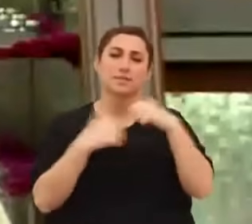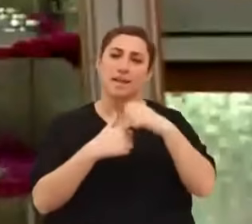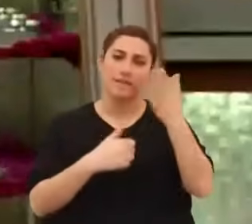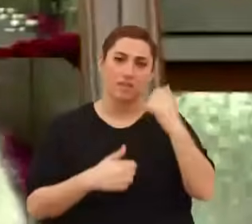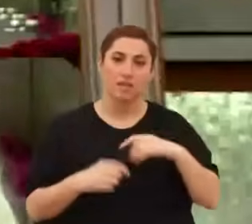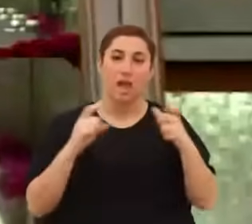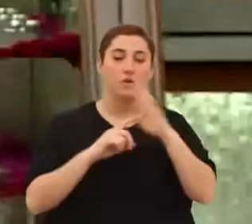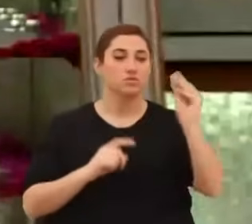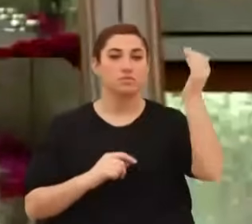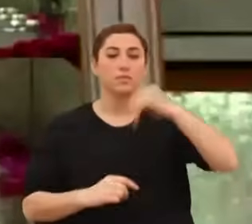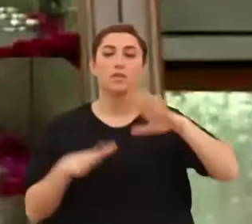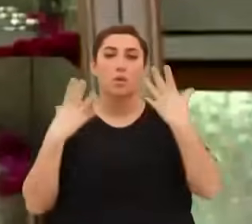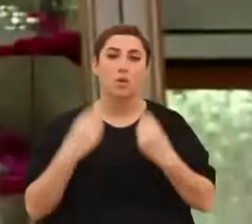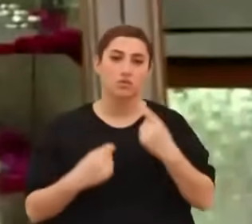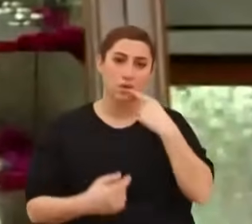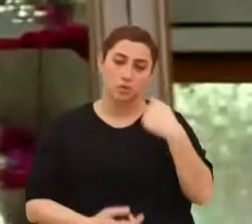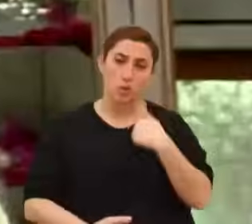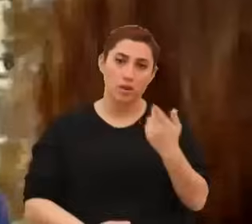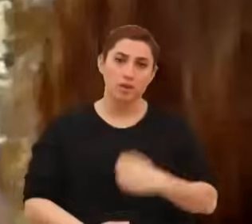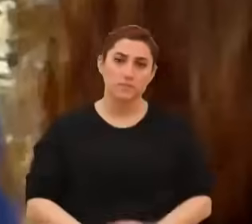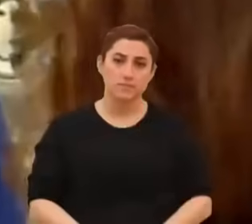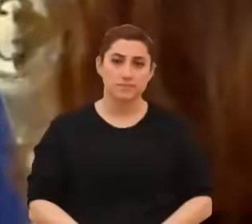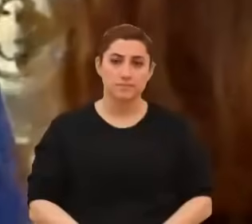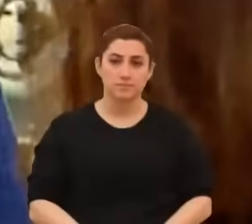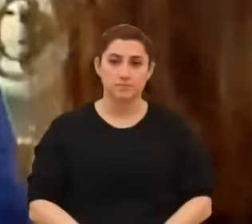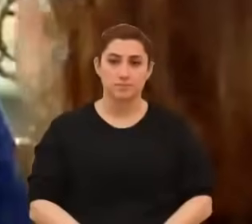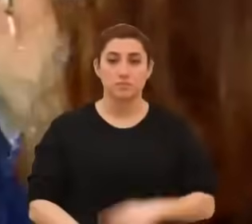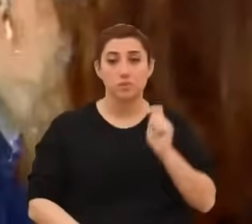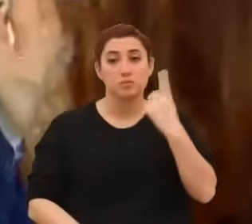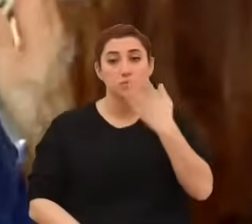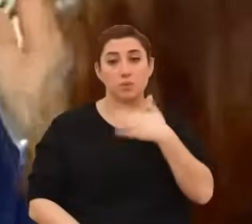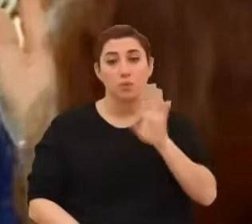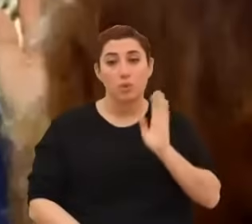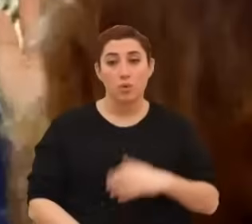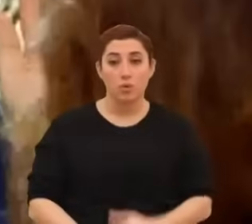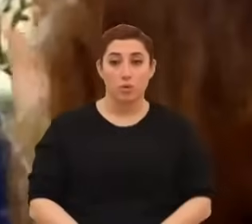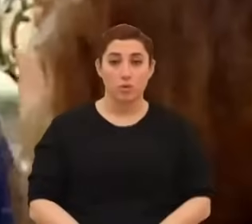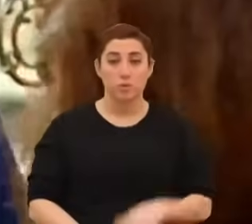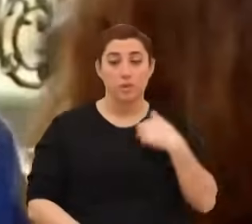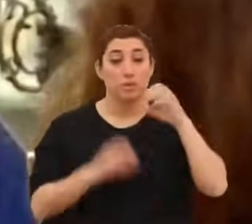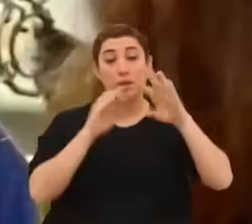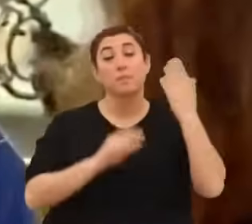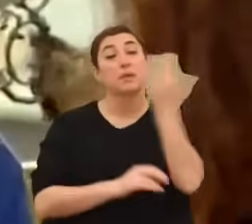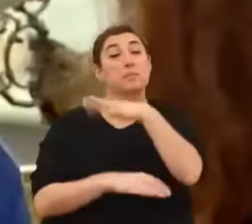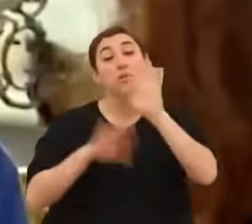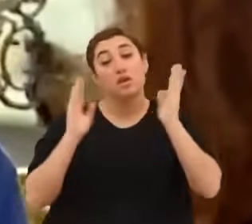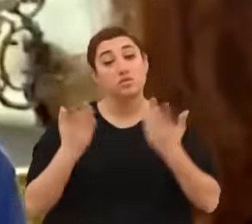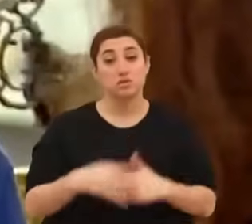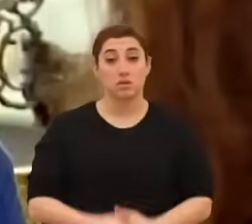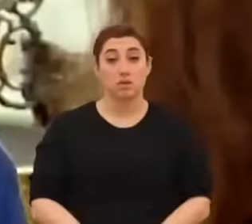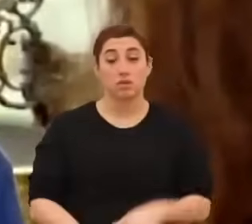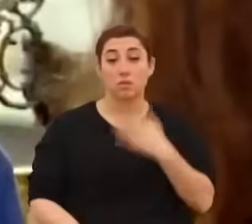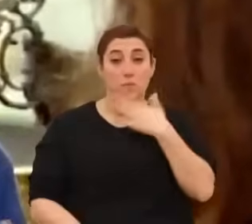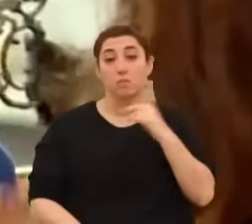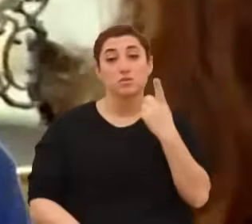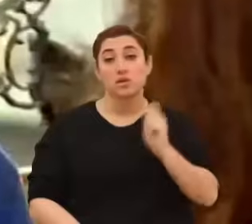evlendin. Ergun çıkıp gelirse ne olacak? Söyler misin bana? Yapacak bir şey yok. Beni bırakıp gitmeseydi efendim.